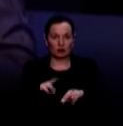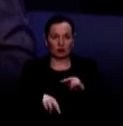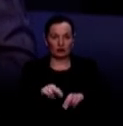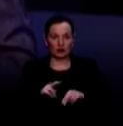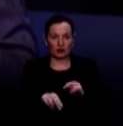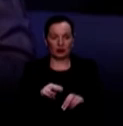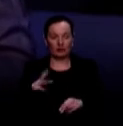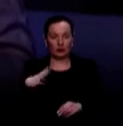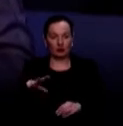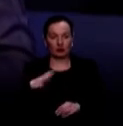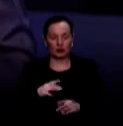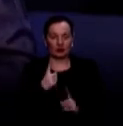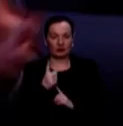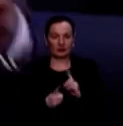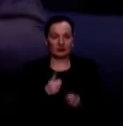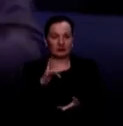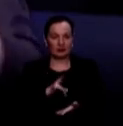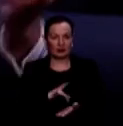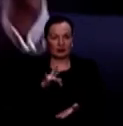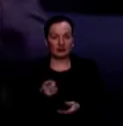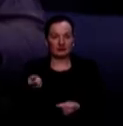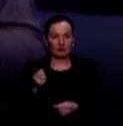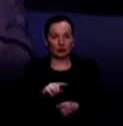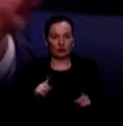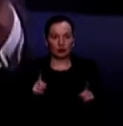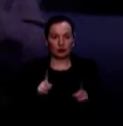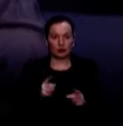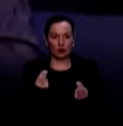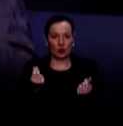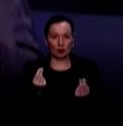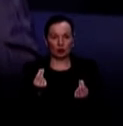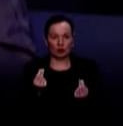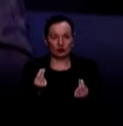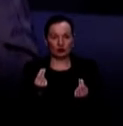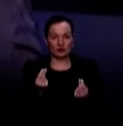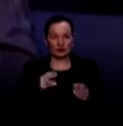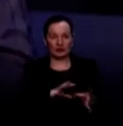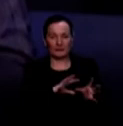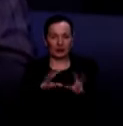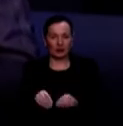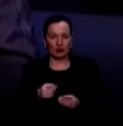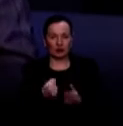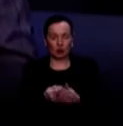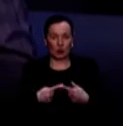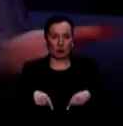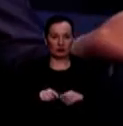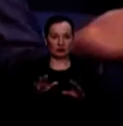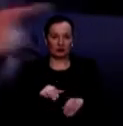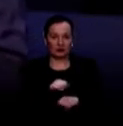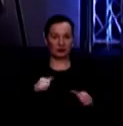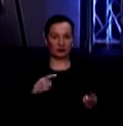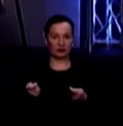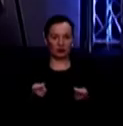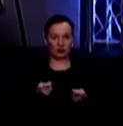від децентралізації, від того, що гроші перейдуть до органів місцевого самоврядування, він буде ними розпоряджатися. Ну